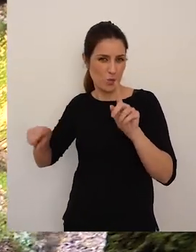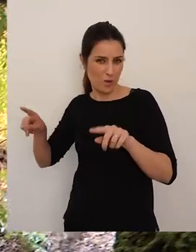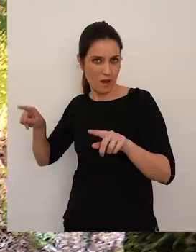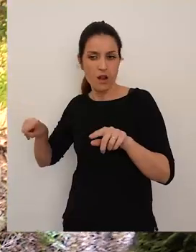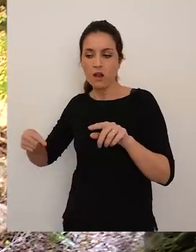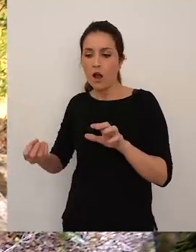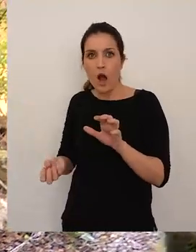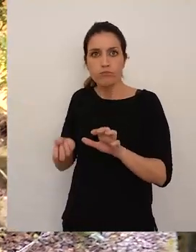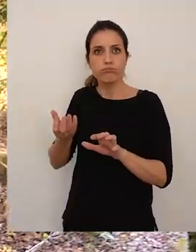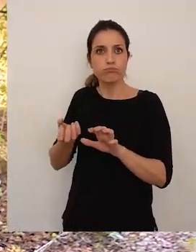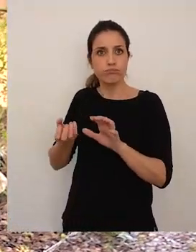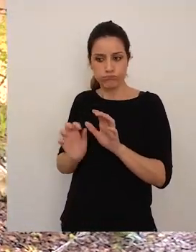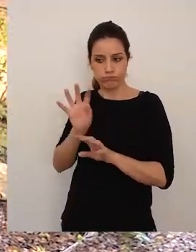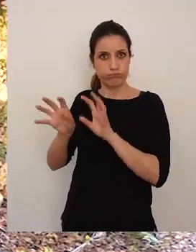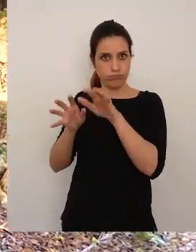acqua sorgiva.